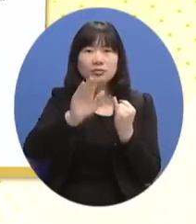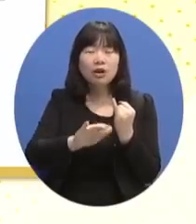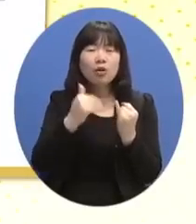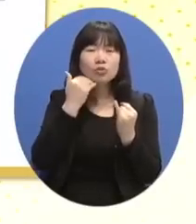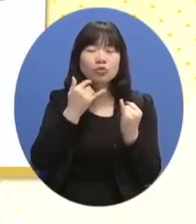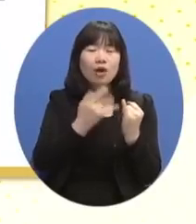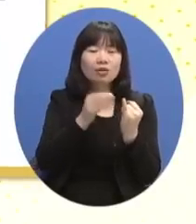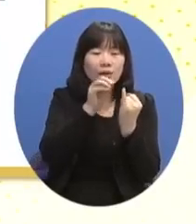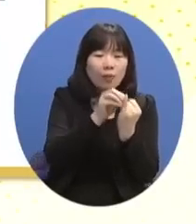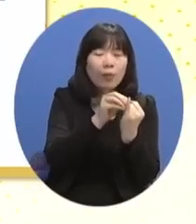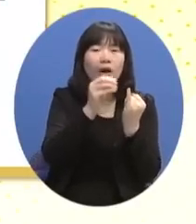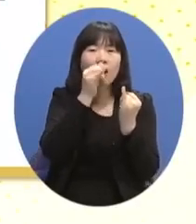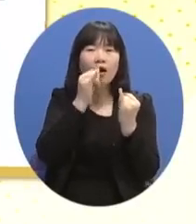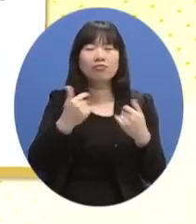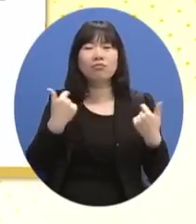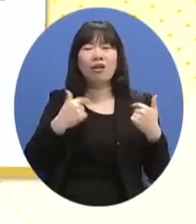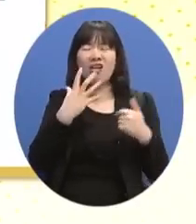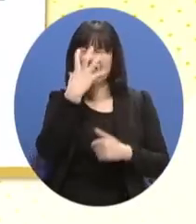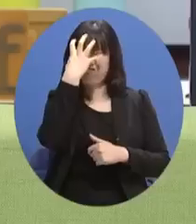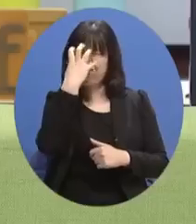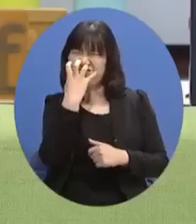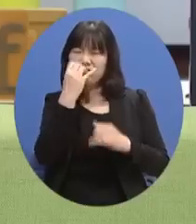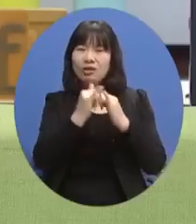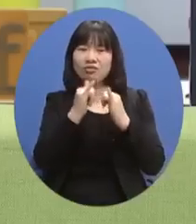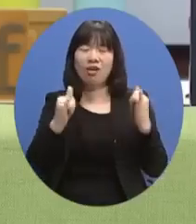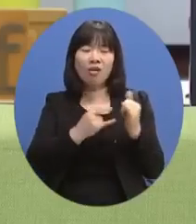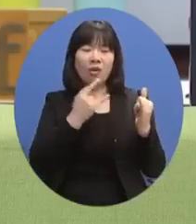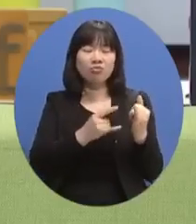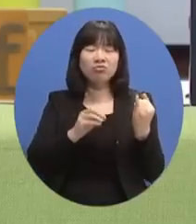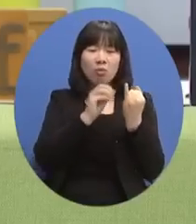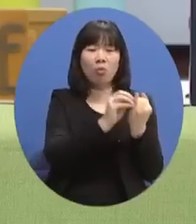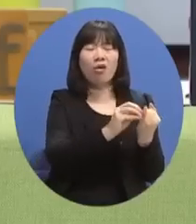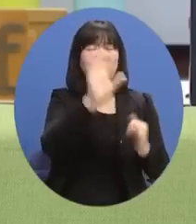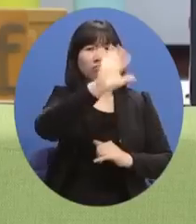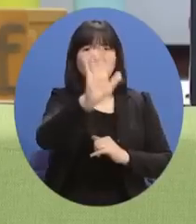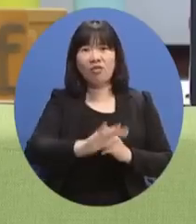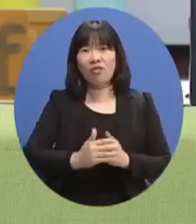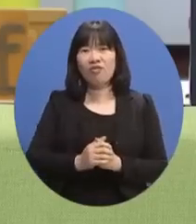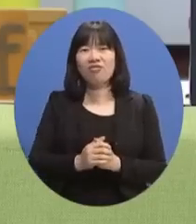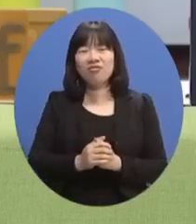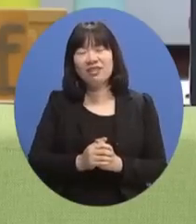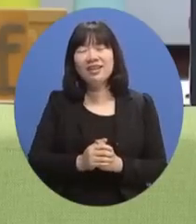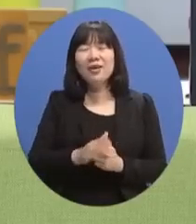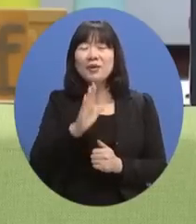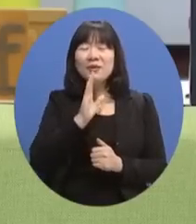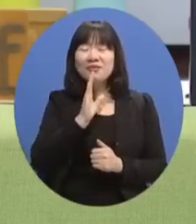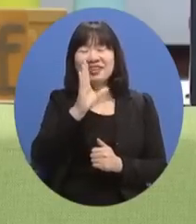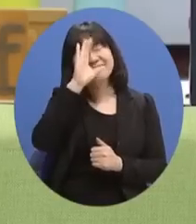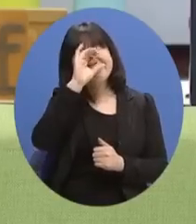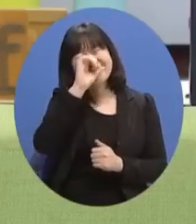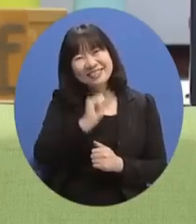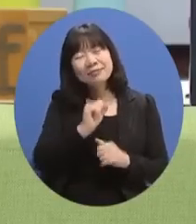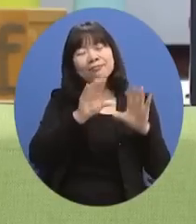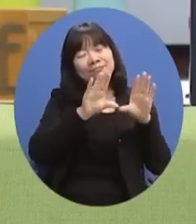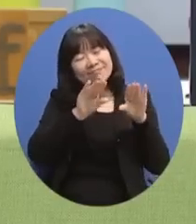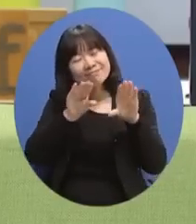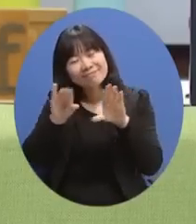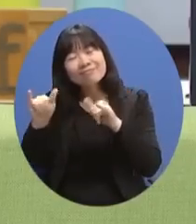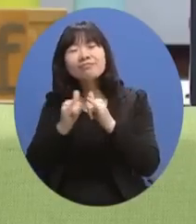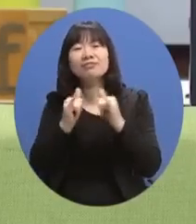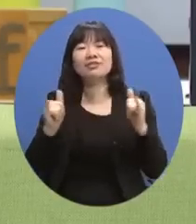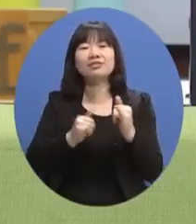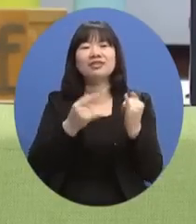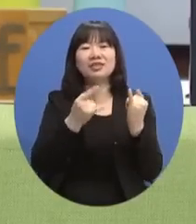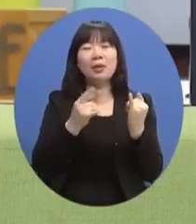누구한테 달라붙겠어요? 맨날 인상 5만상 찌그리는 사람한테는 달라붙고 싶지 않아요. 네. 긍정적인 표현을 많이 해주는